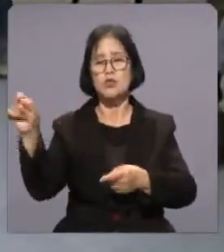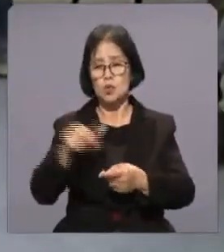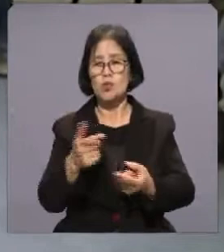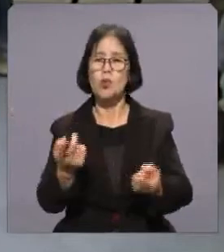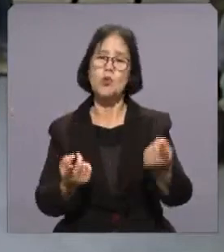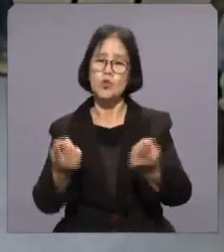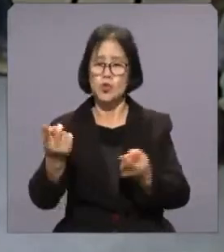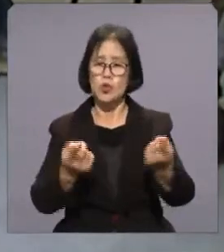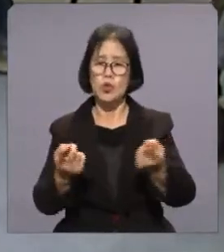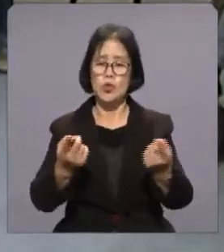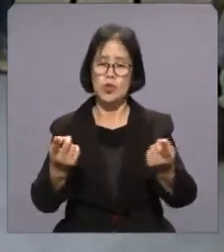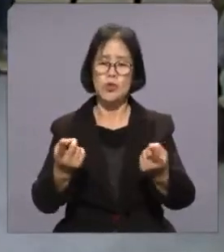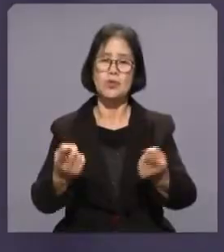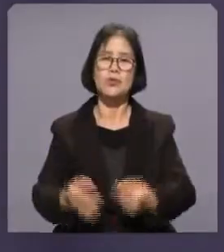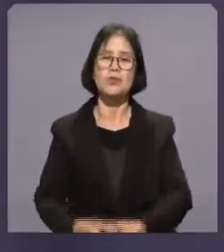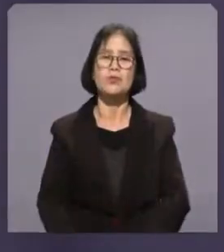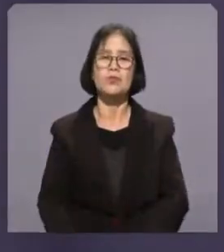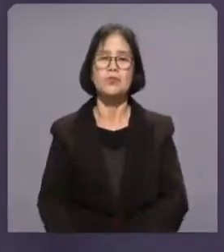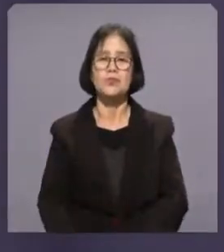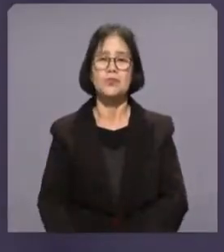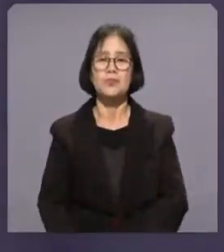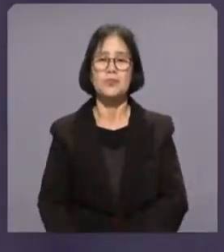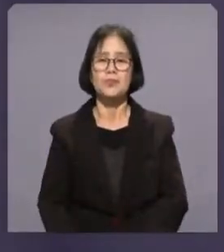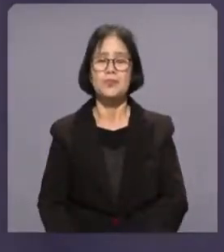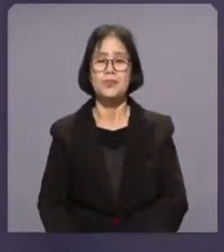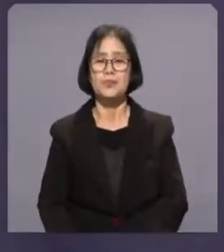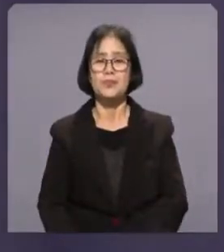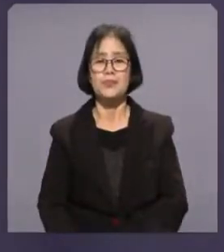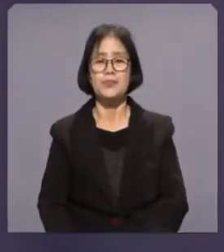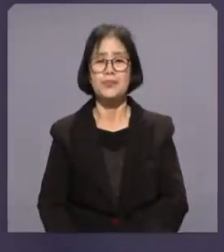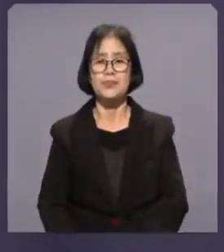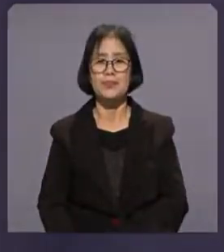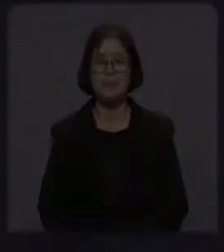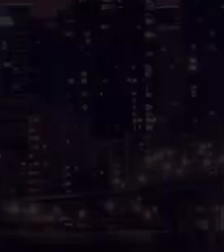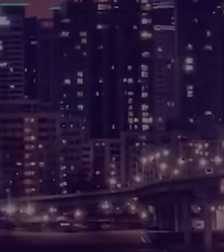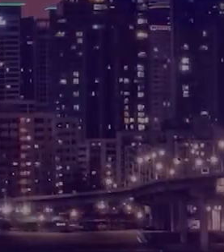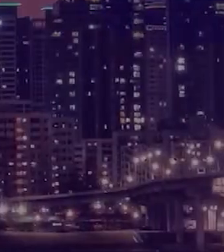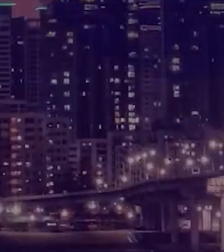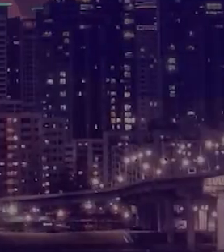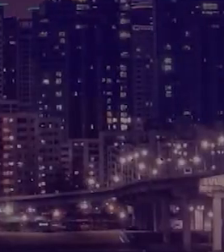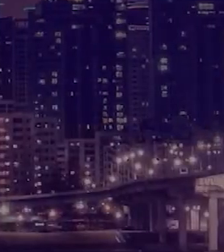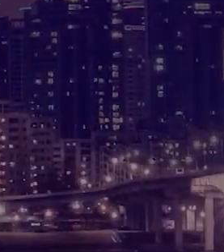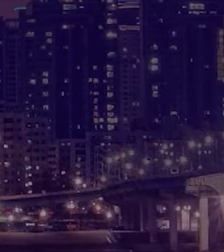조절론의 힘을 실어주고 있습니다 OBS 뉴스 황정원입니다